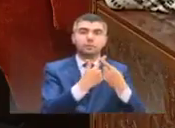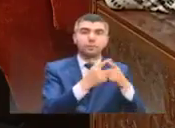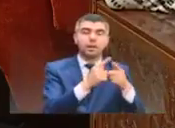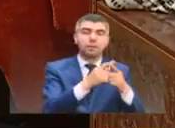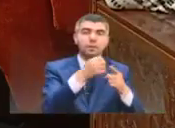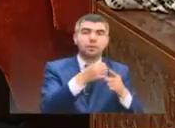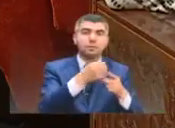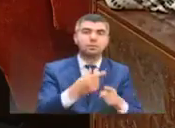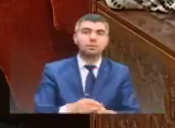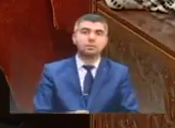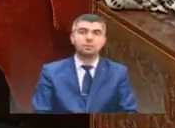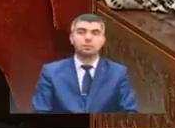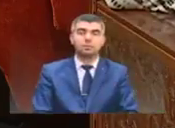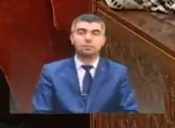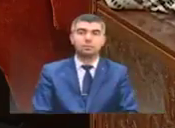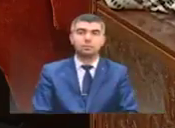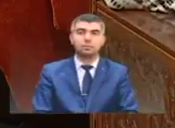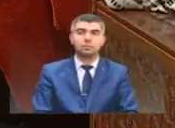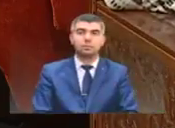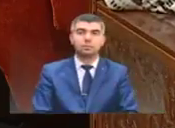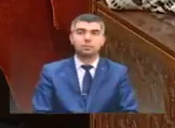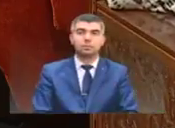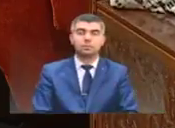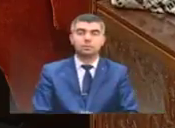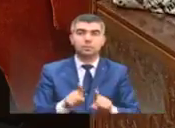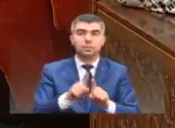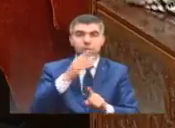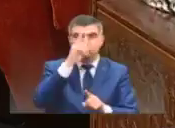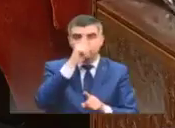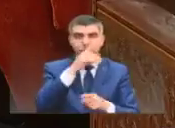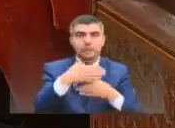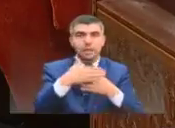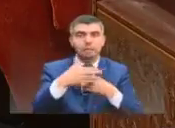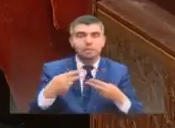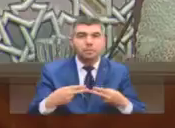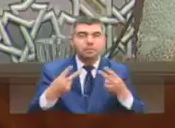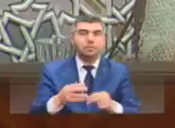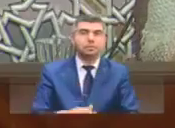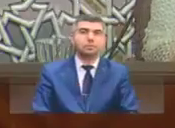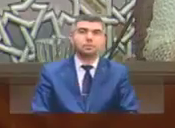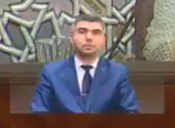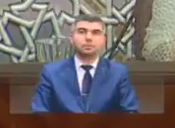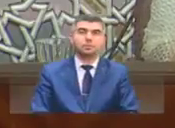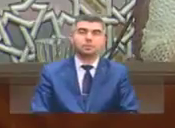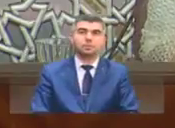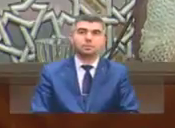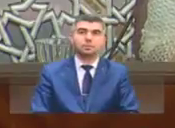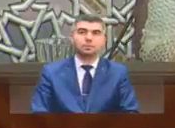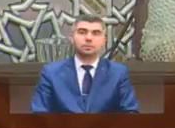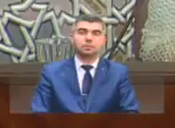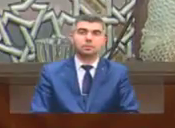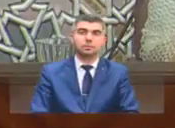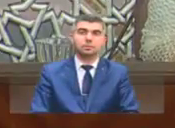في الاطوار الاخيره ديالها، وغتخرج ان شاء الله في القريب العاجل. شكرا لكم. شكرا السيده كاتبه الدوله.